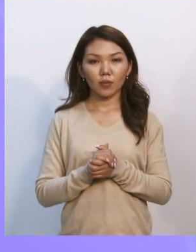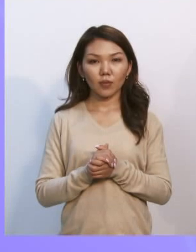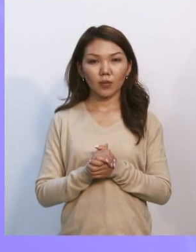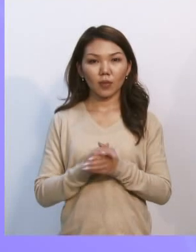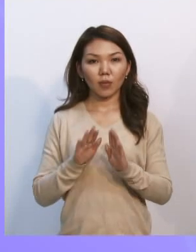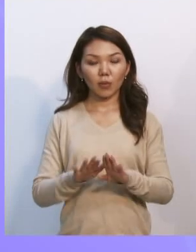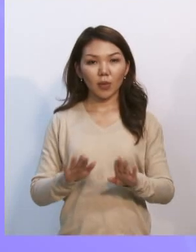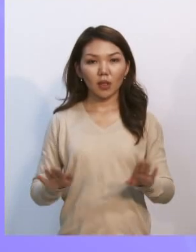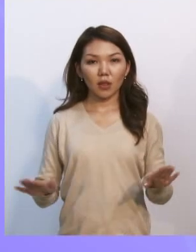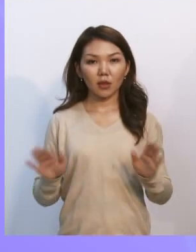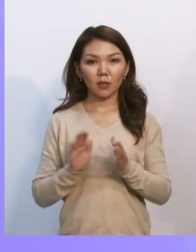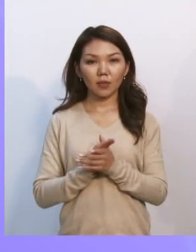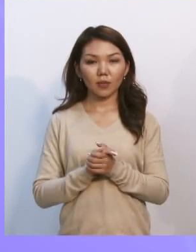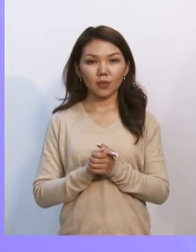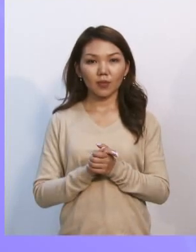Балдар,